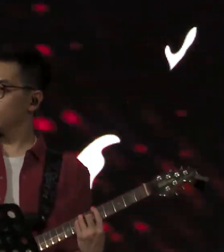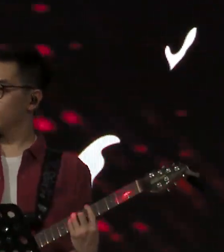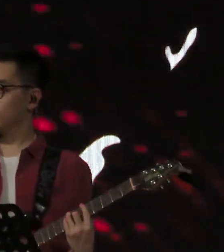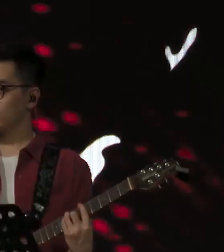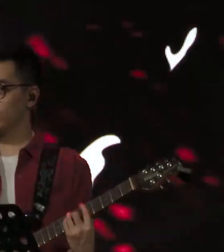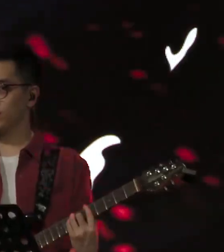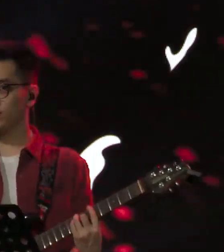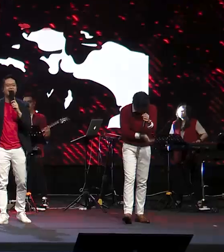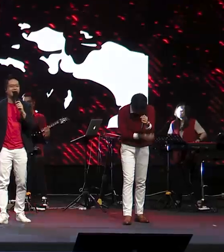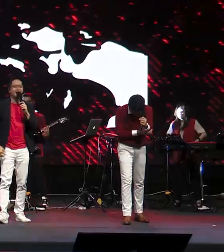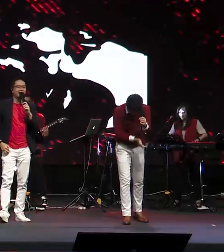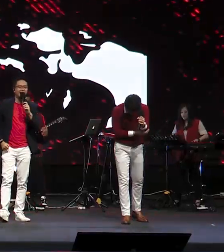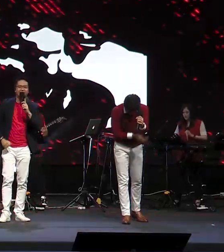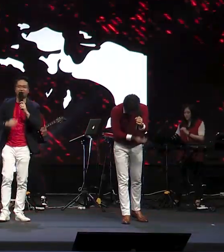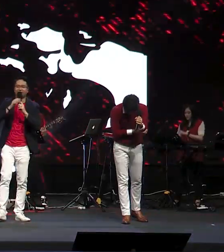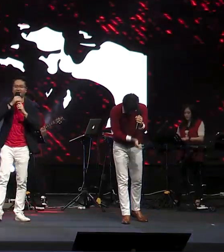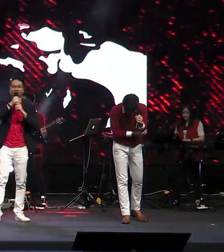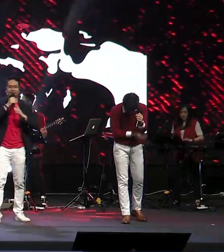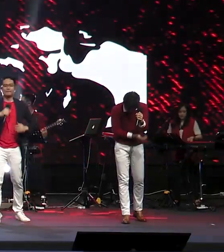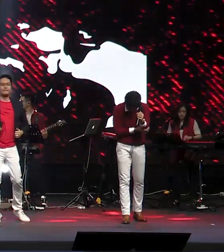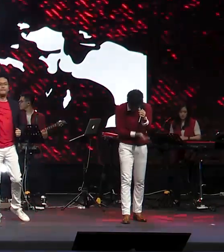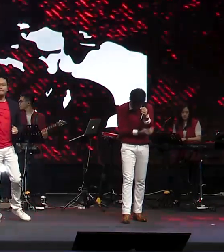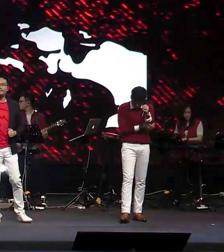putih. Haleluya.